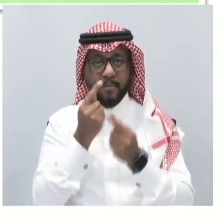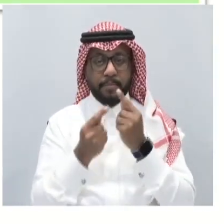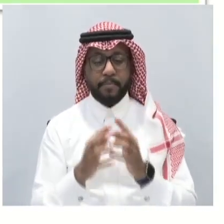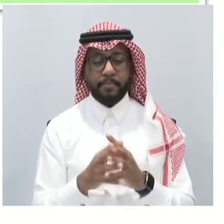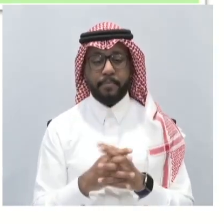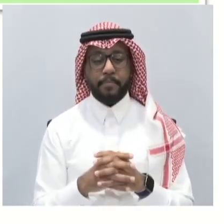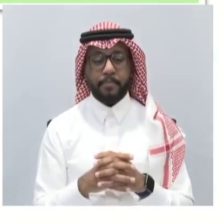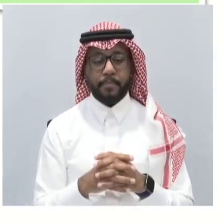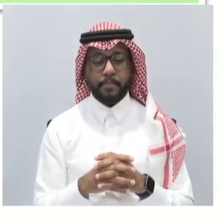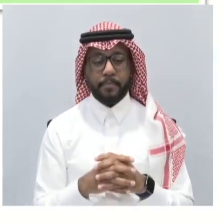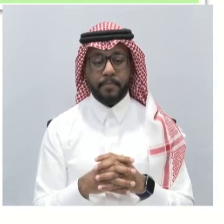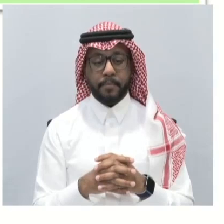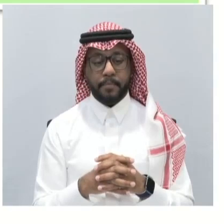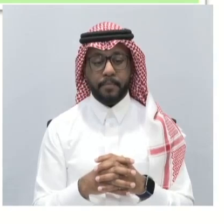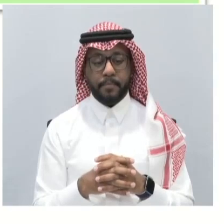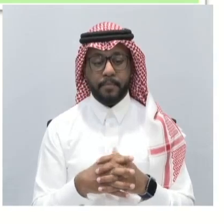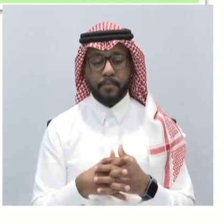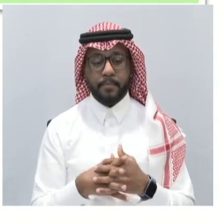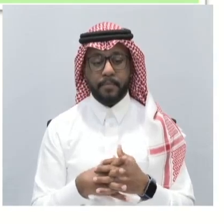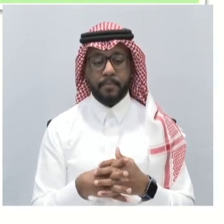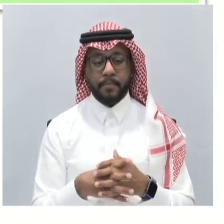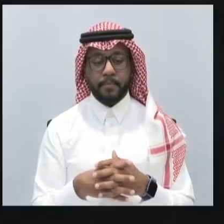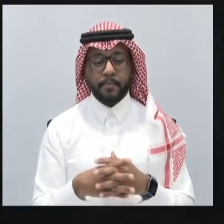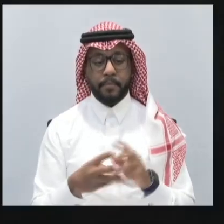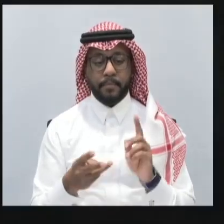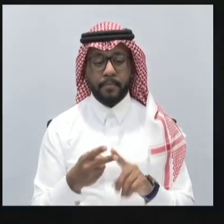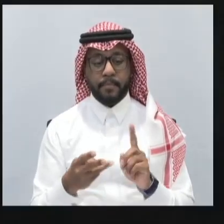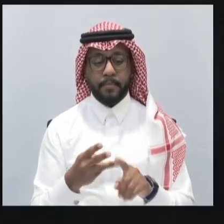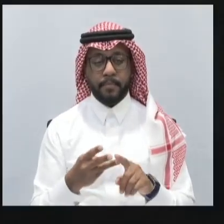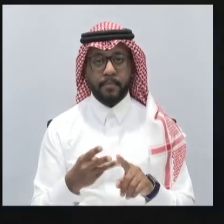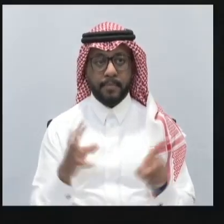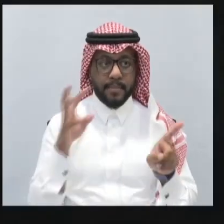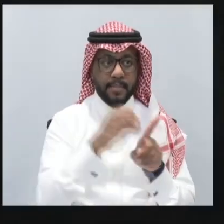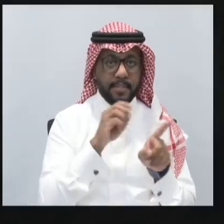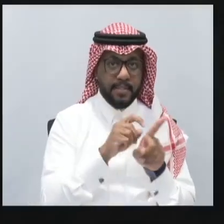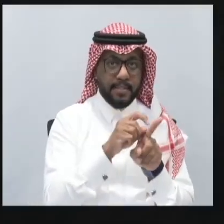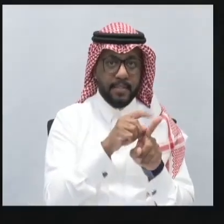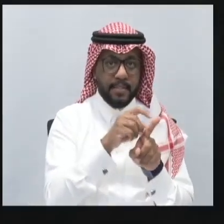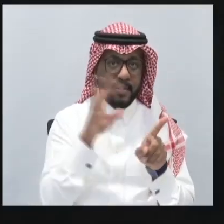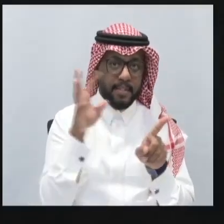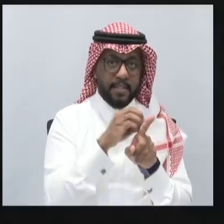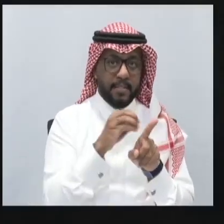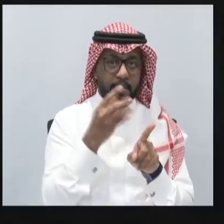طيب واجيب حيوان هذا الحيوان الاول اجيب حيوان ياكل ايش